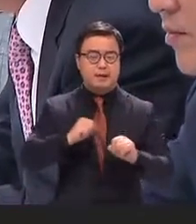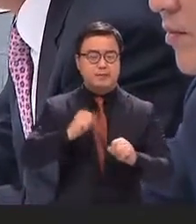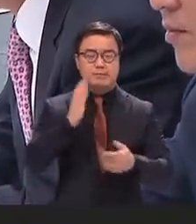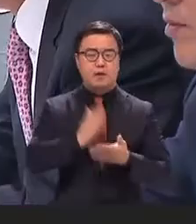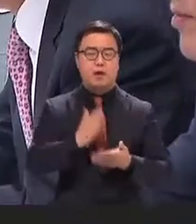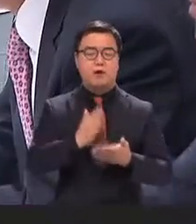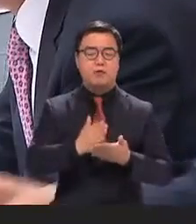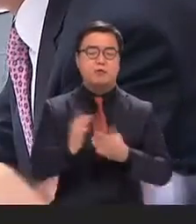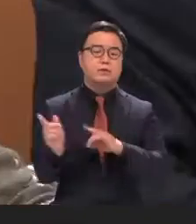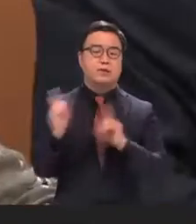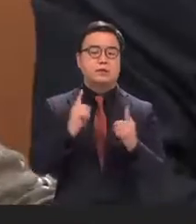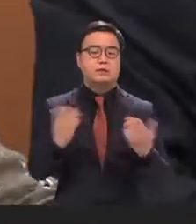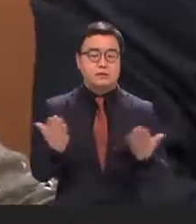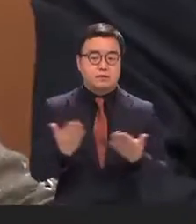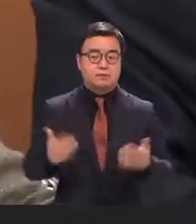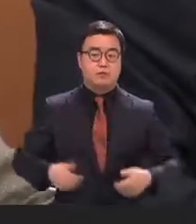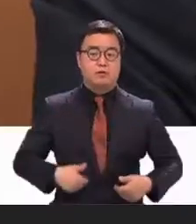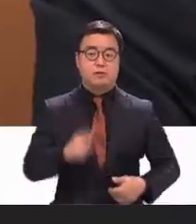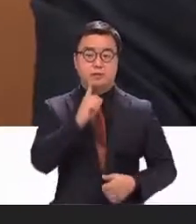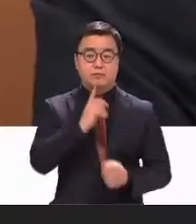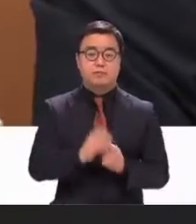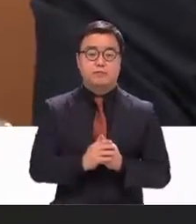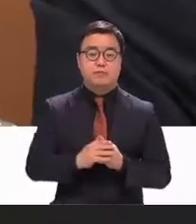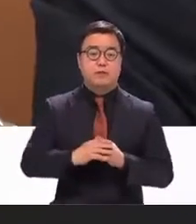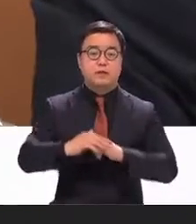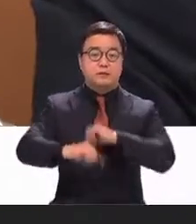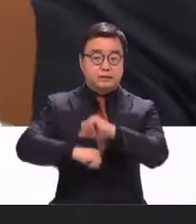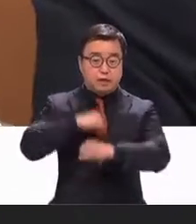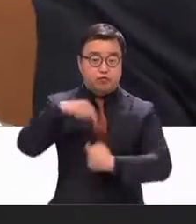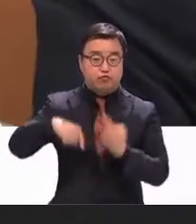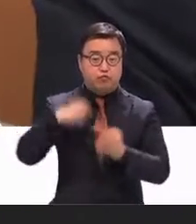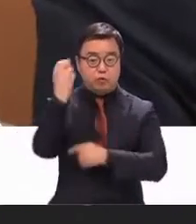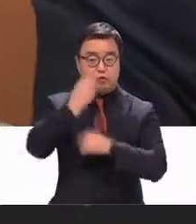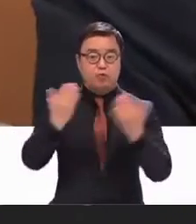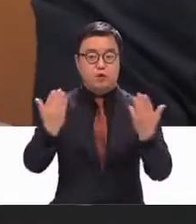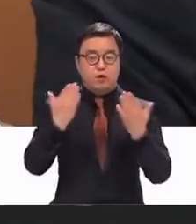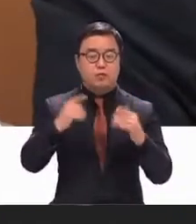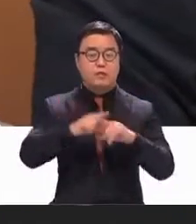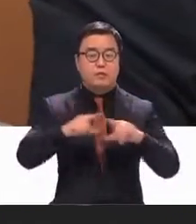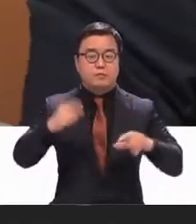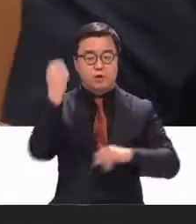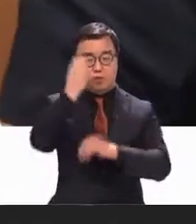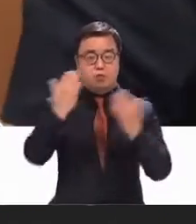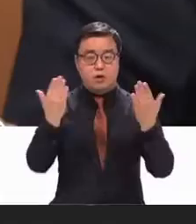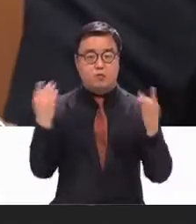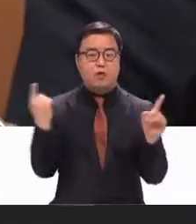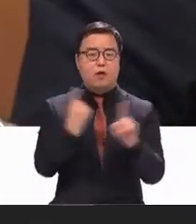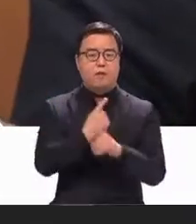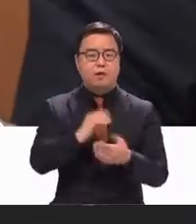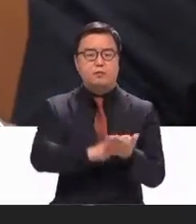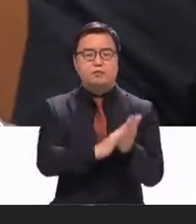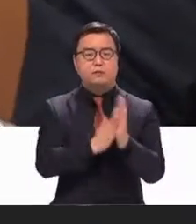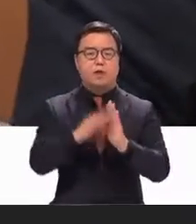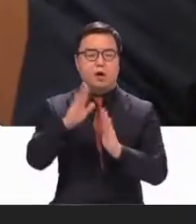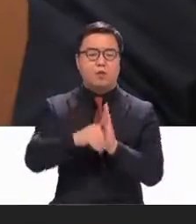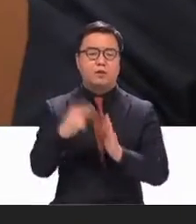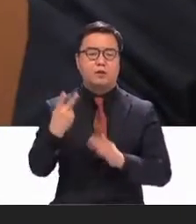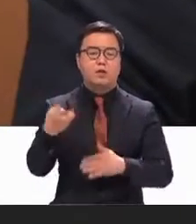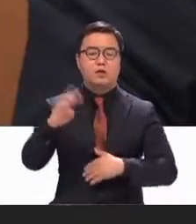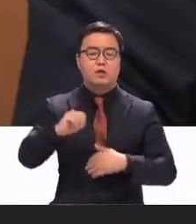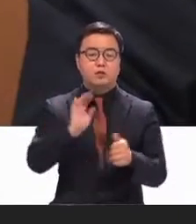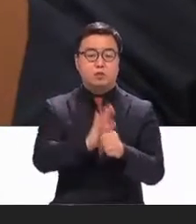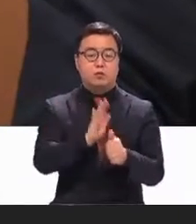한다고 당부했습니다. 자사고를 일반고로 전환할 때 2억씩 준다. 서울시에서 그렇게 하고